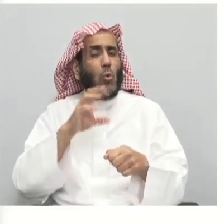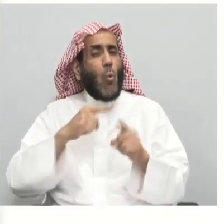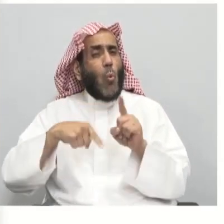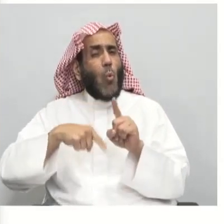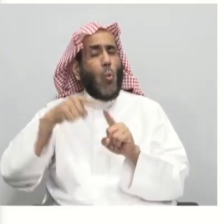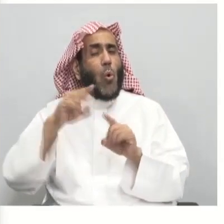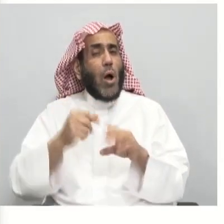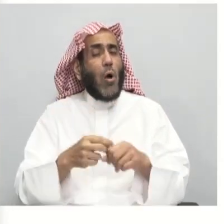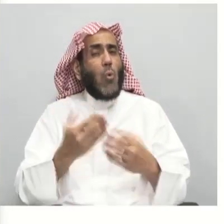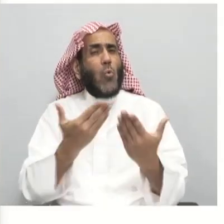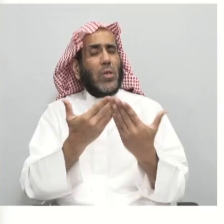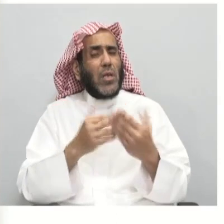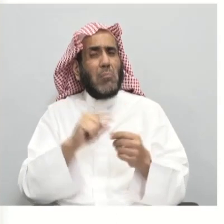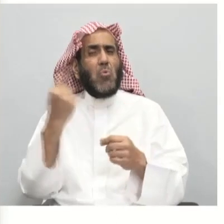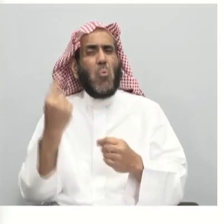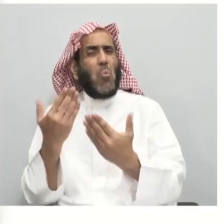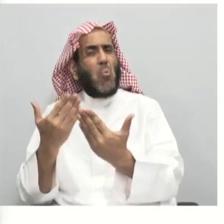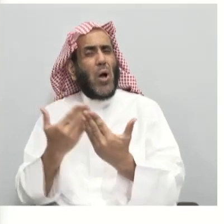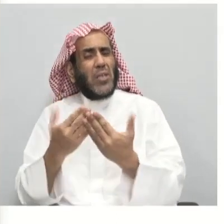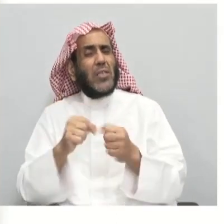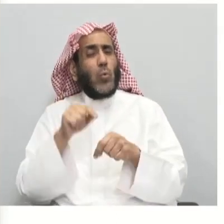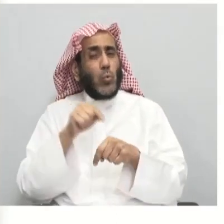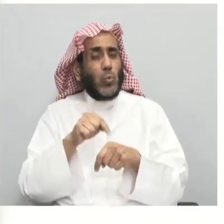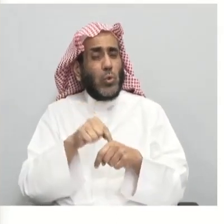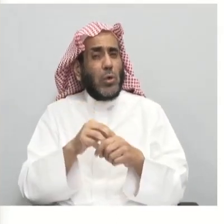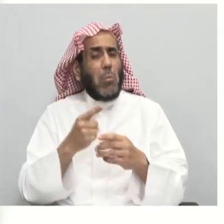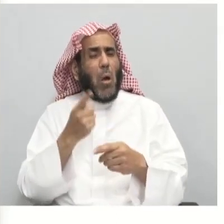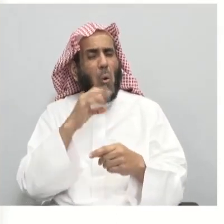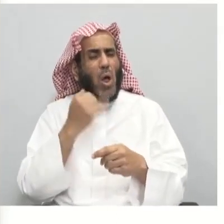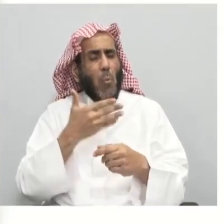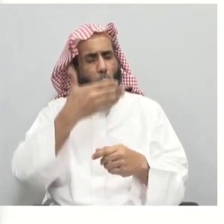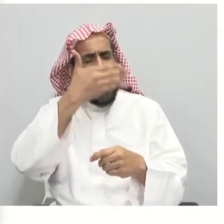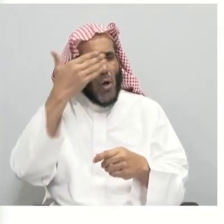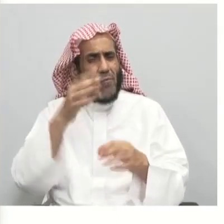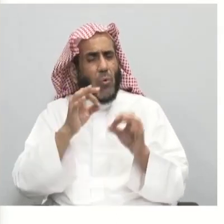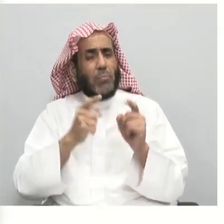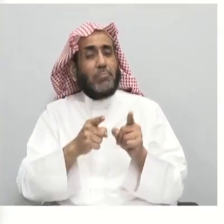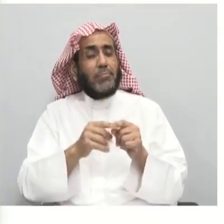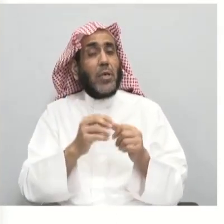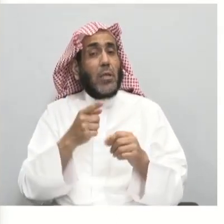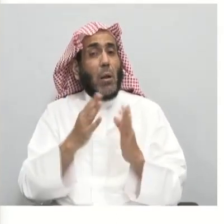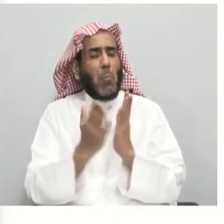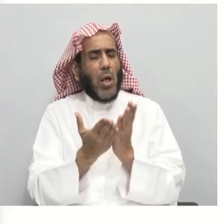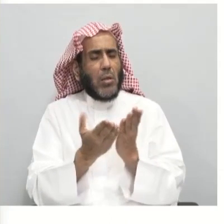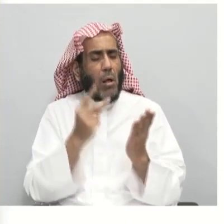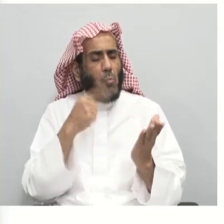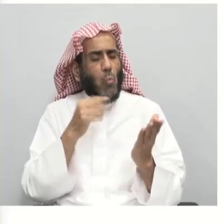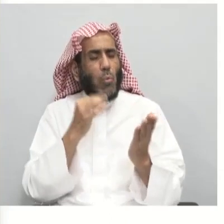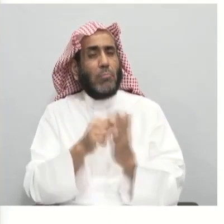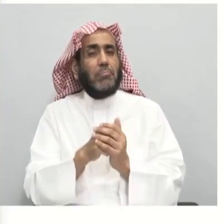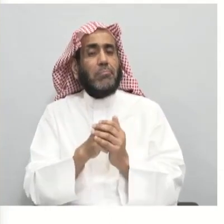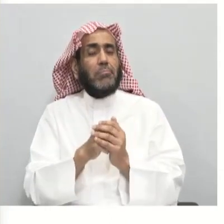او الاستعانه باحد عند وجود ما يجب حفظه اذا اذا كانت الماده مطلوبه